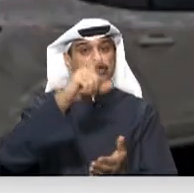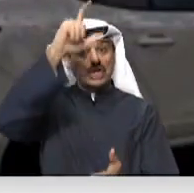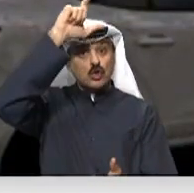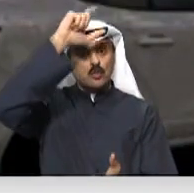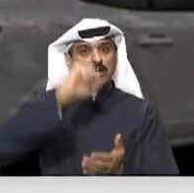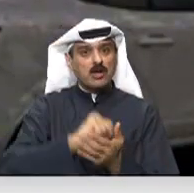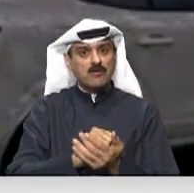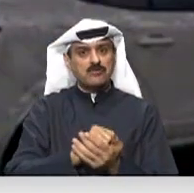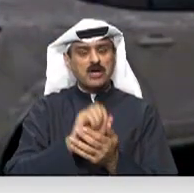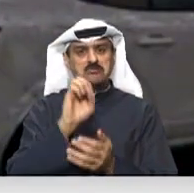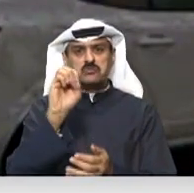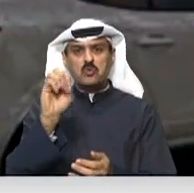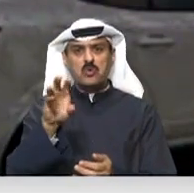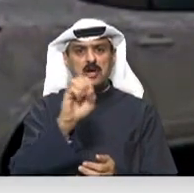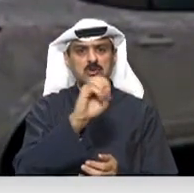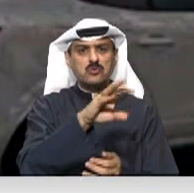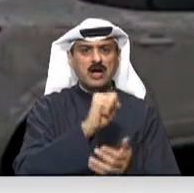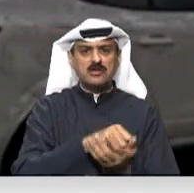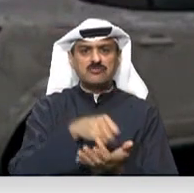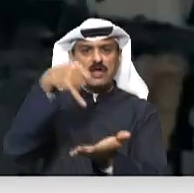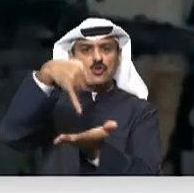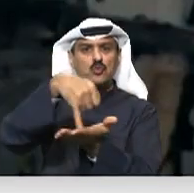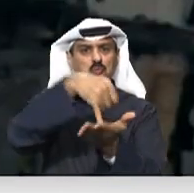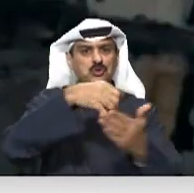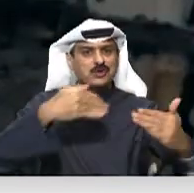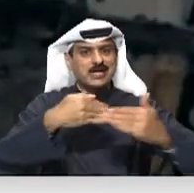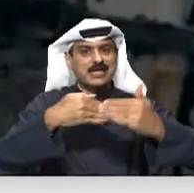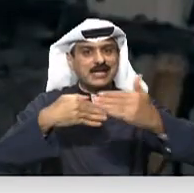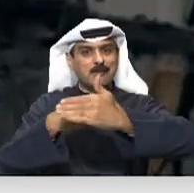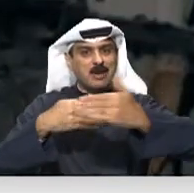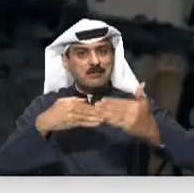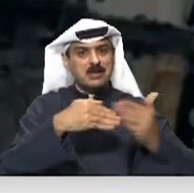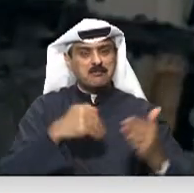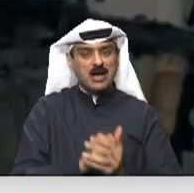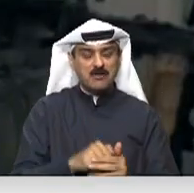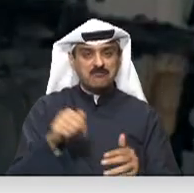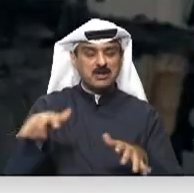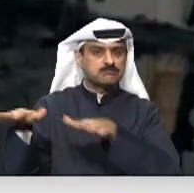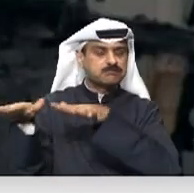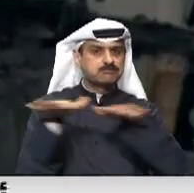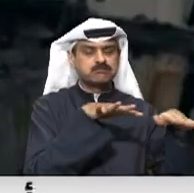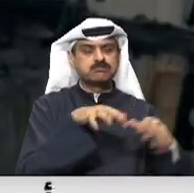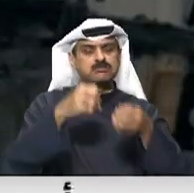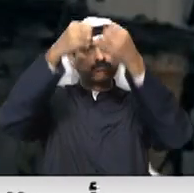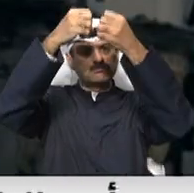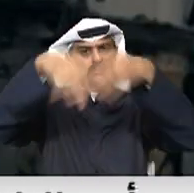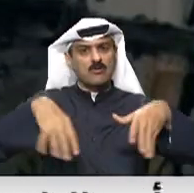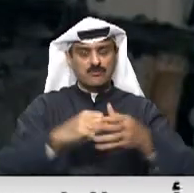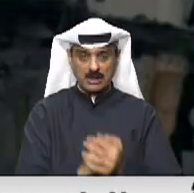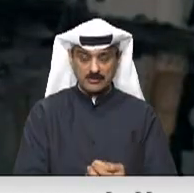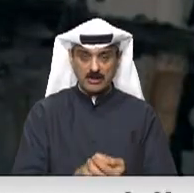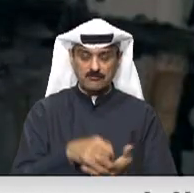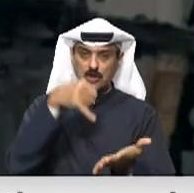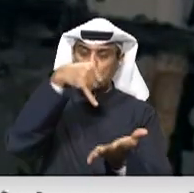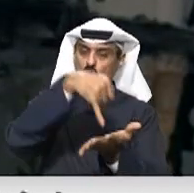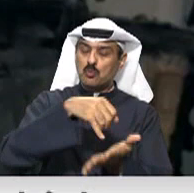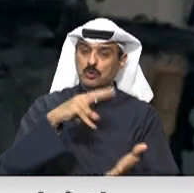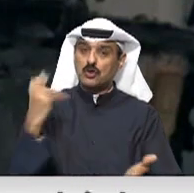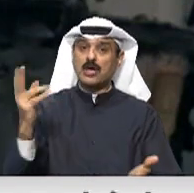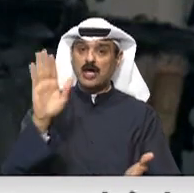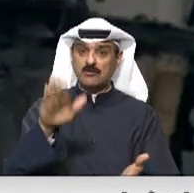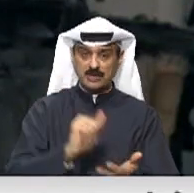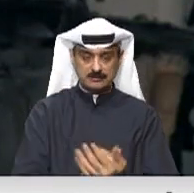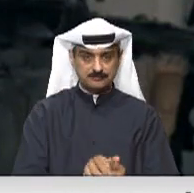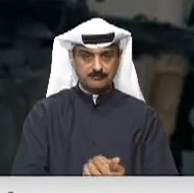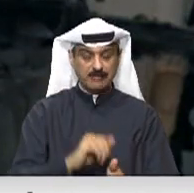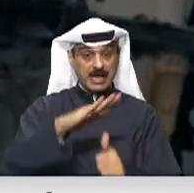وعثمانية وشنبورفا وملاطيا وديار بكر، إضافة طبعا إلى مدن أخرى. الرئيس التركي